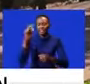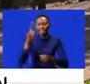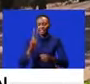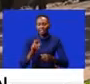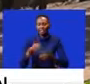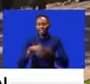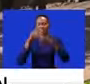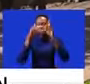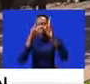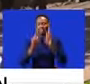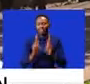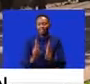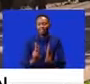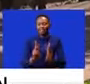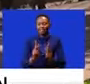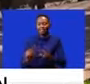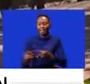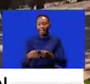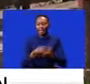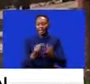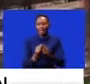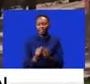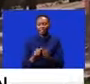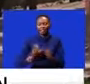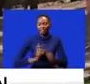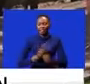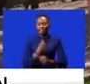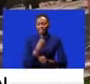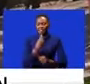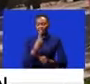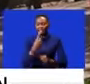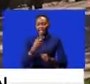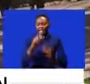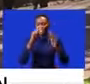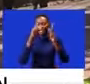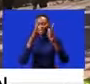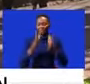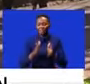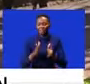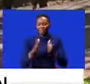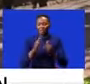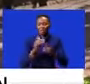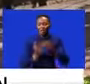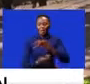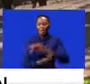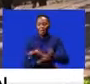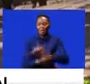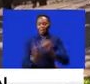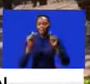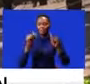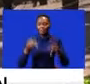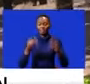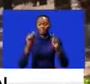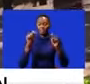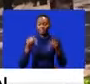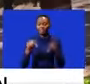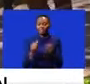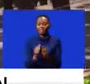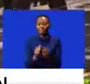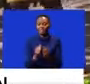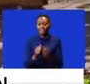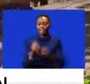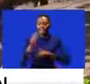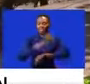ma Kisumo. Kaka ne walieko ne jo nenowa okinyi makawuono, odicheng makawuono